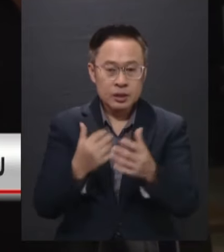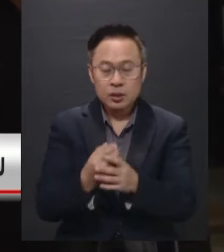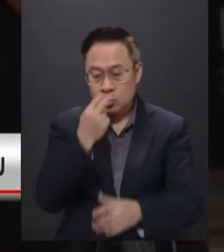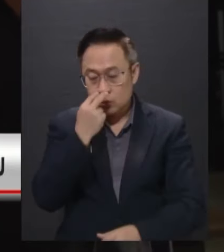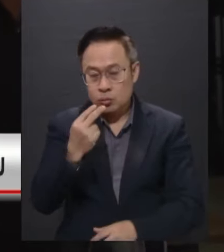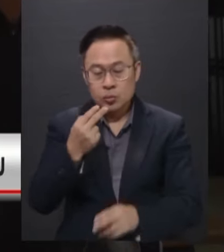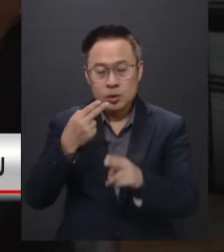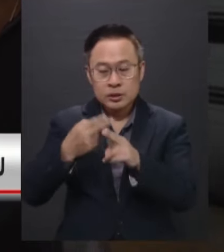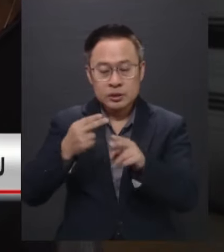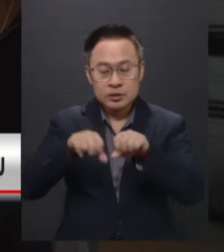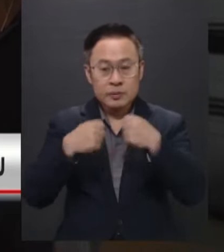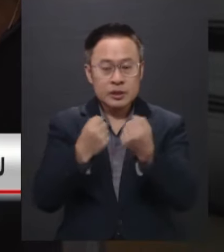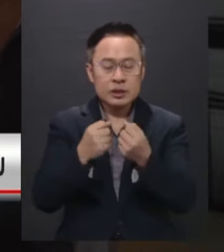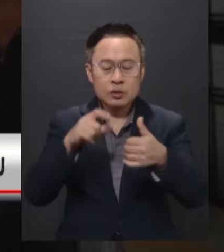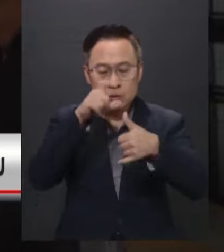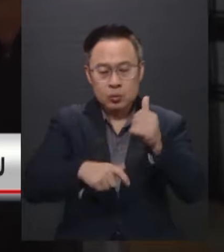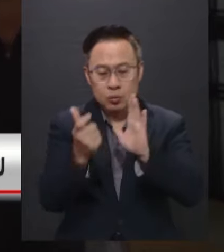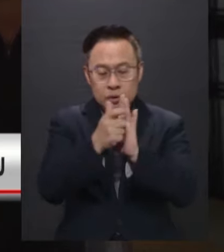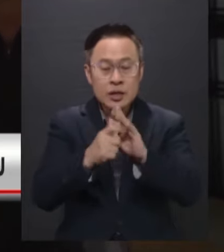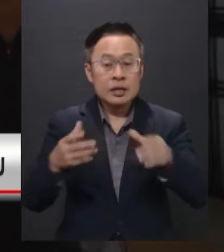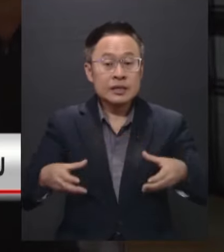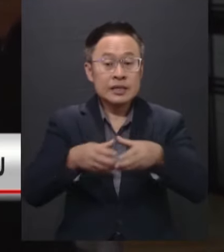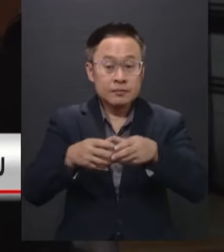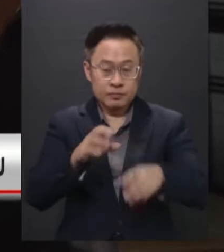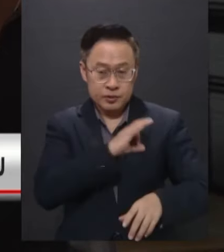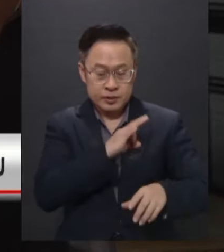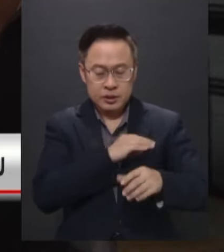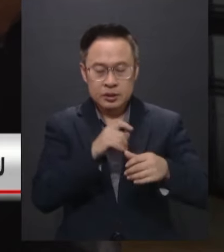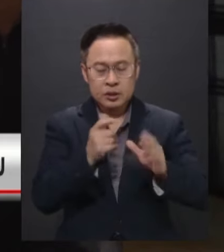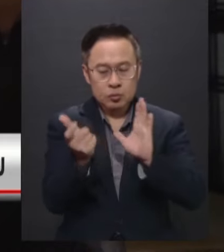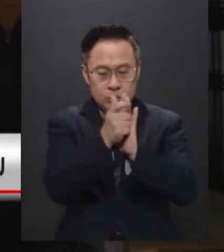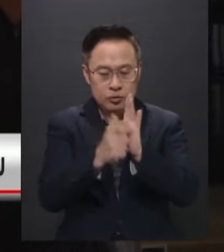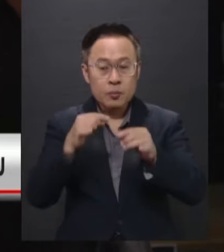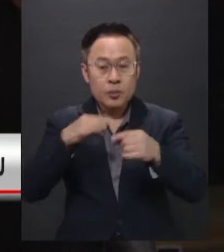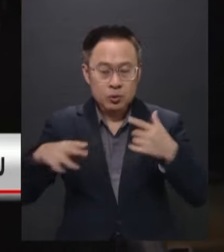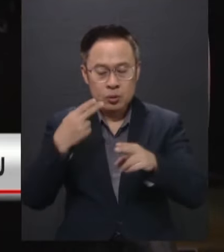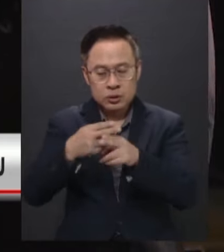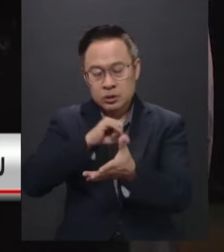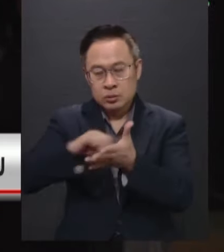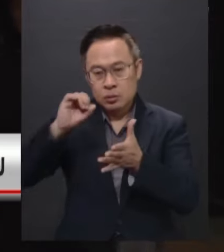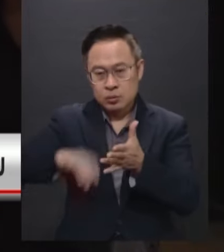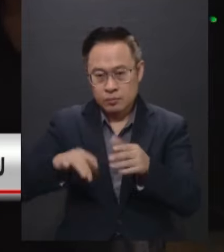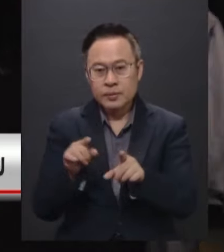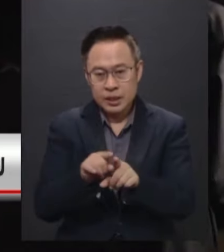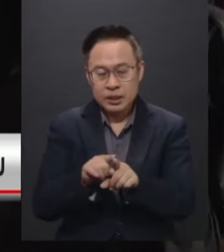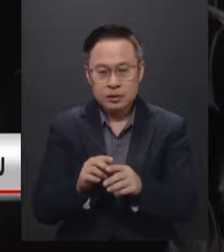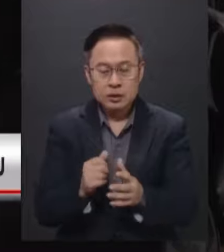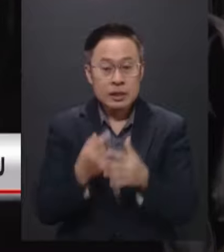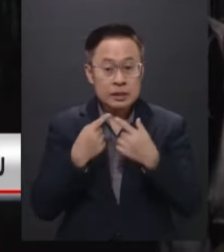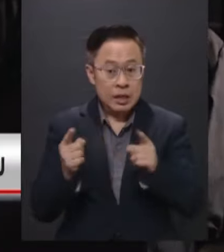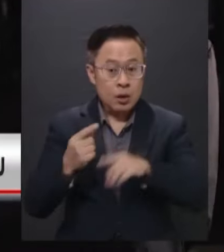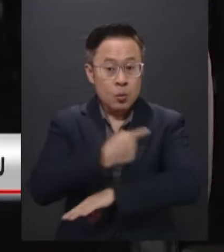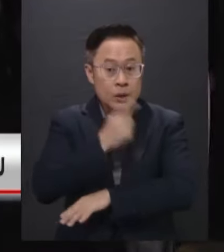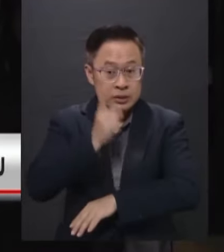ธิ์จริงๆกี่เสียงก็ต้องรอนับในการประชุมวันพรุ่งนี้อีกทีนึงนะคะซึ่งหลังจากการประชุมเสร็จการ